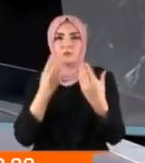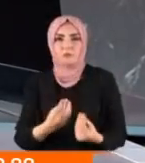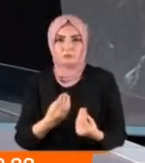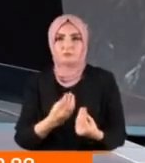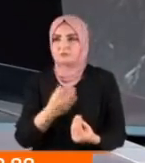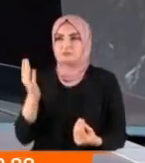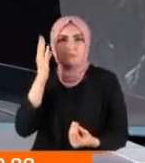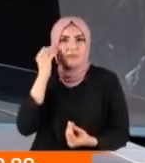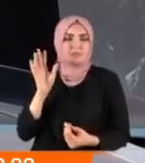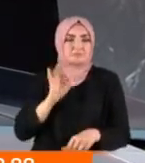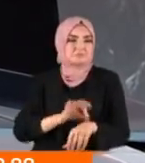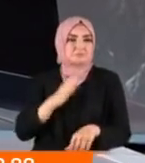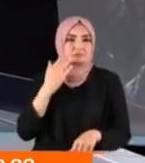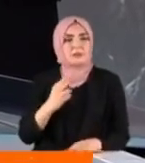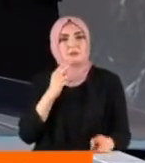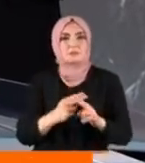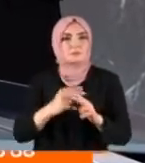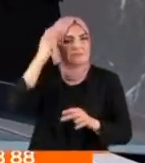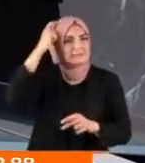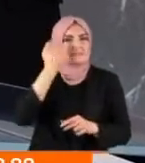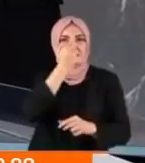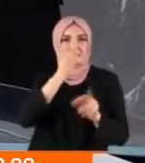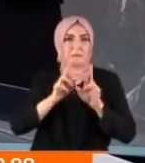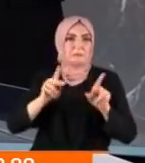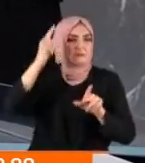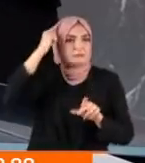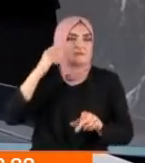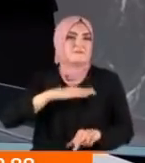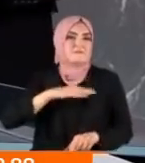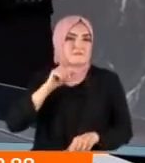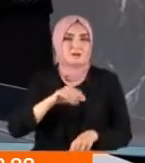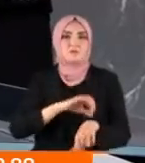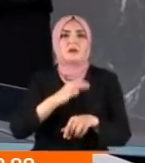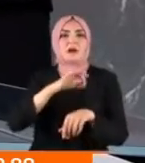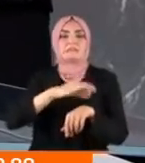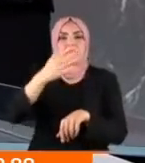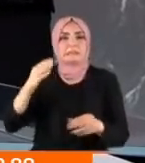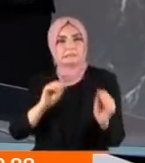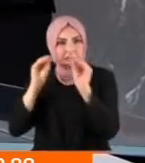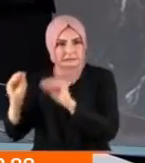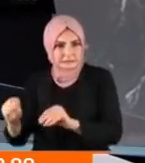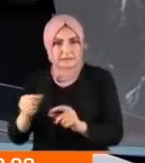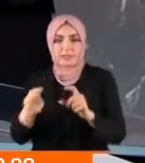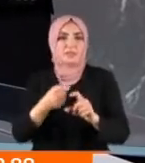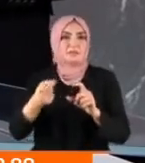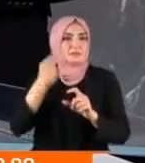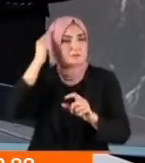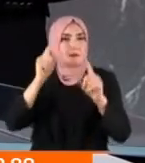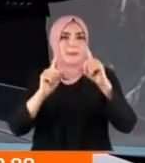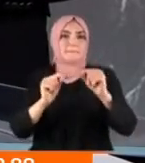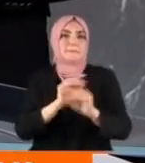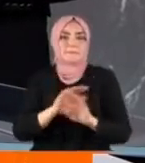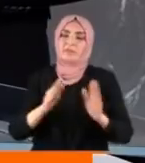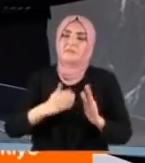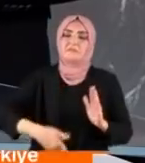vardı. Apar topar hastaneye götürdü. Doktor o açığı dikişle kapatıp küçük çocuğu eve yolladı. Aslında Mert'in başına bir mermi isabet